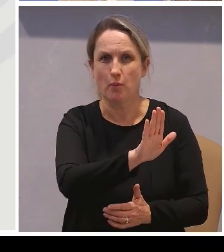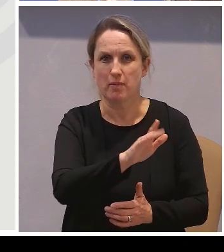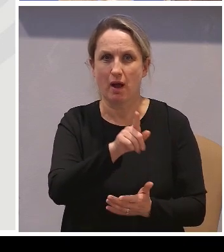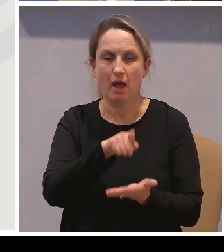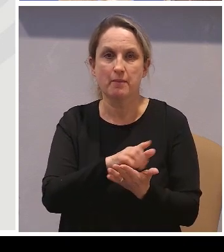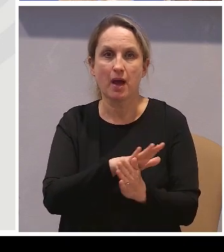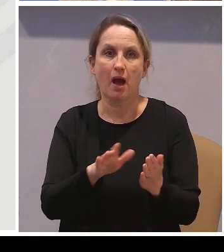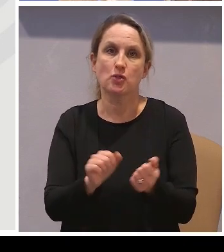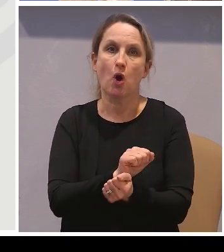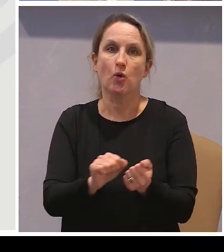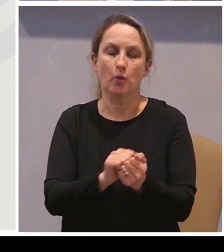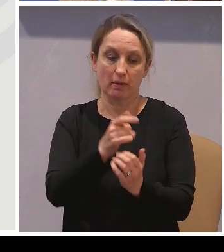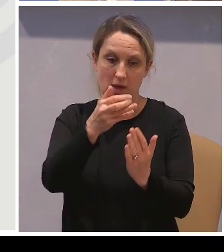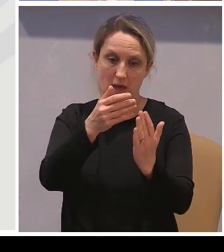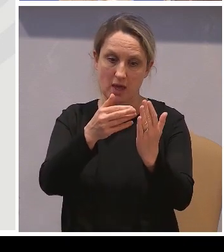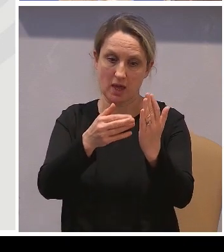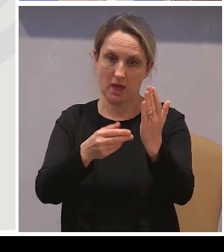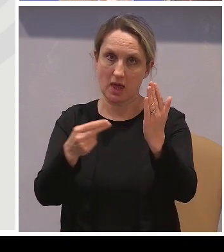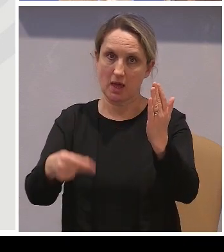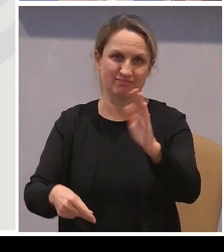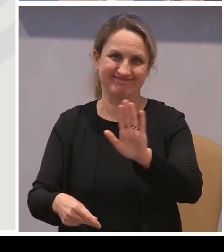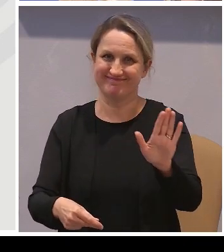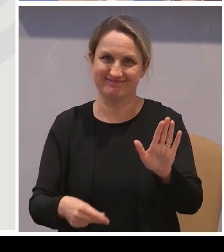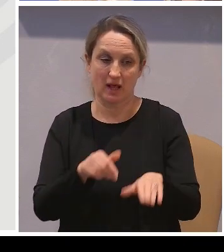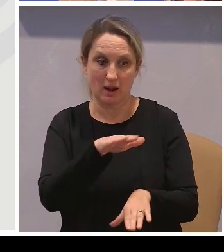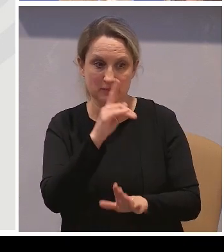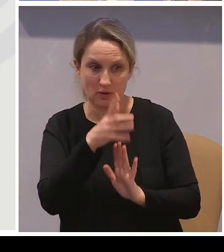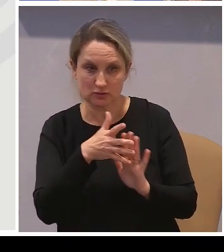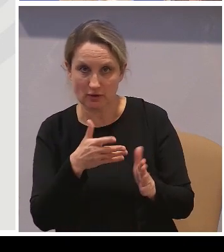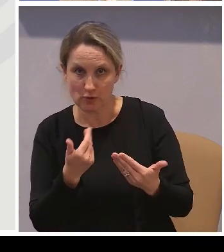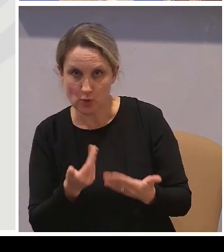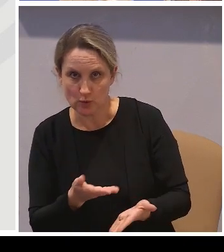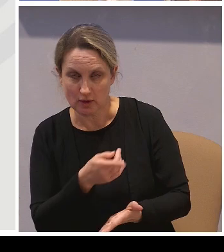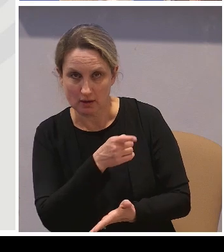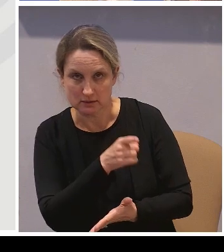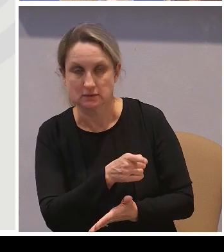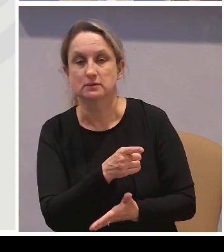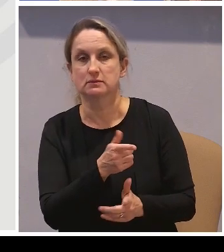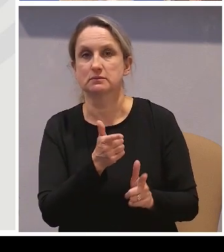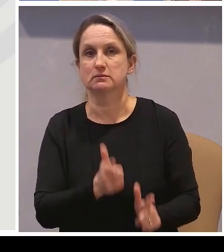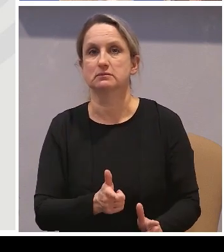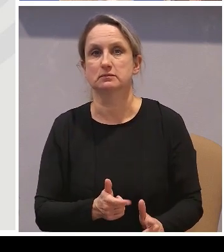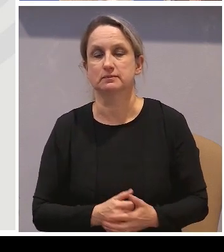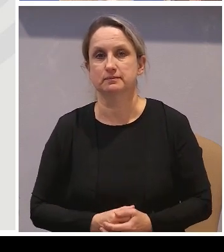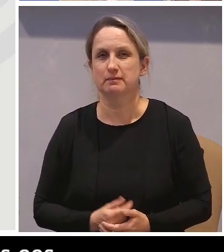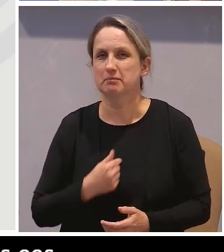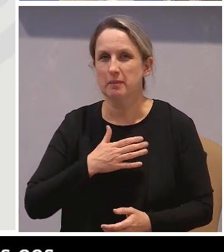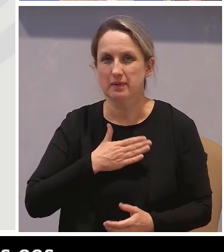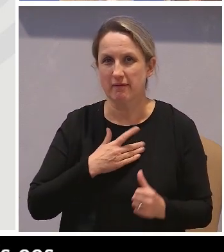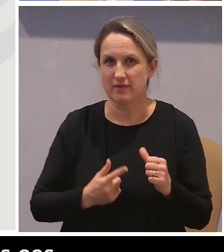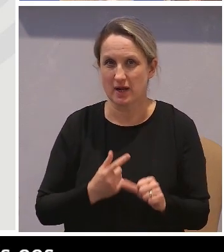dokument, mille täiskasvanud allkirjastab, vaid see submitted lapsele by a omal child viisil peab who olema is allkirjastatud. 7 years Ja old võib-olla, or mis ma older. veel tahan öelda,